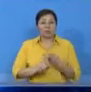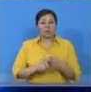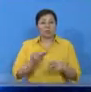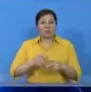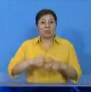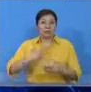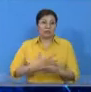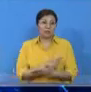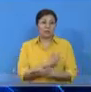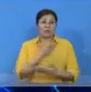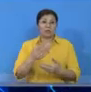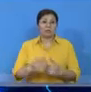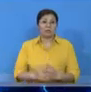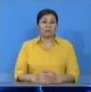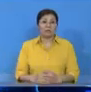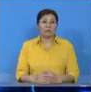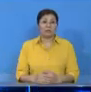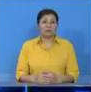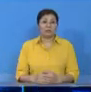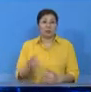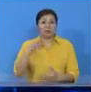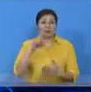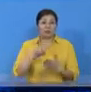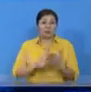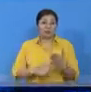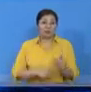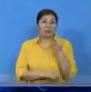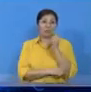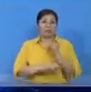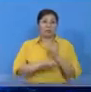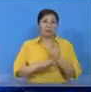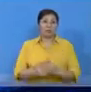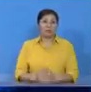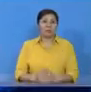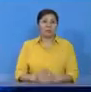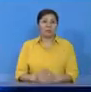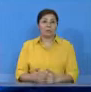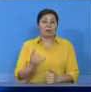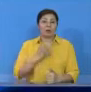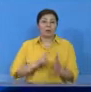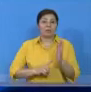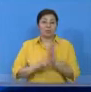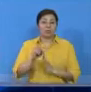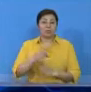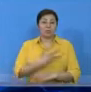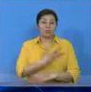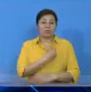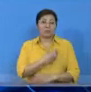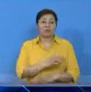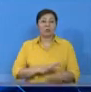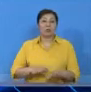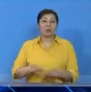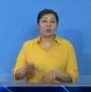ревакцинация повысит имеющийся иммунитет, уверены специалисты. У нас с начала кампании в область